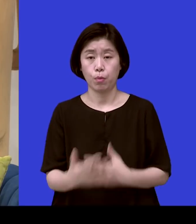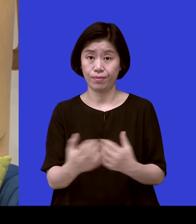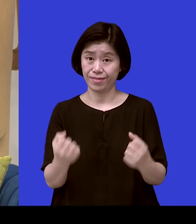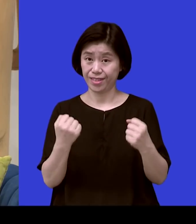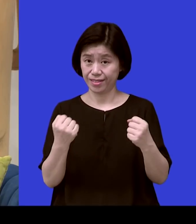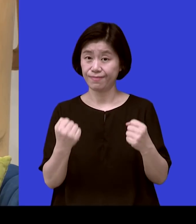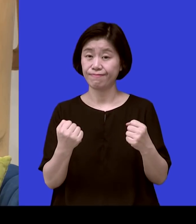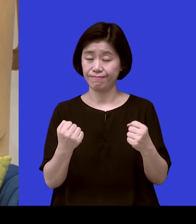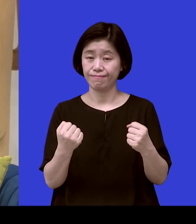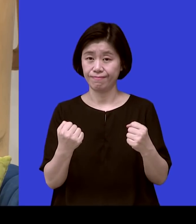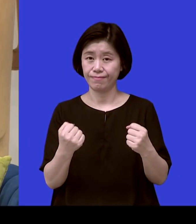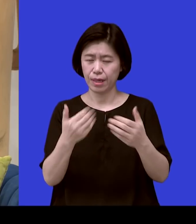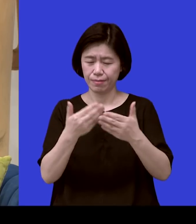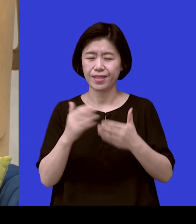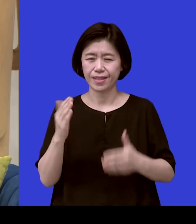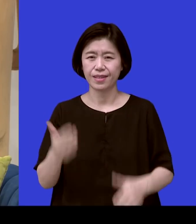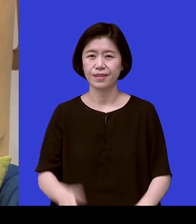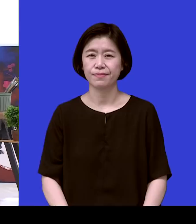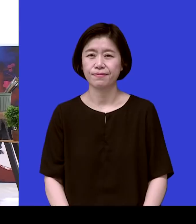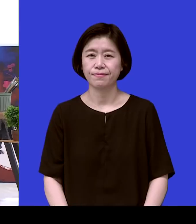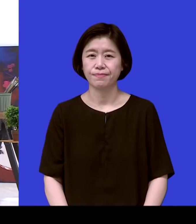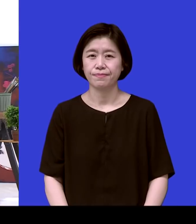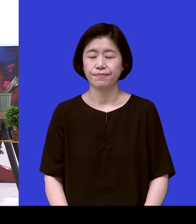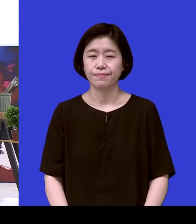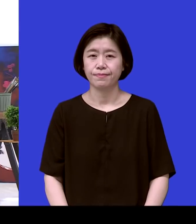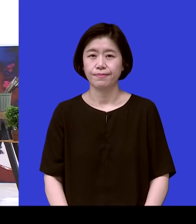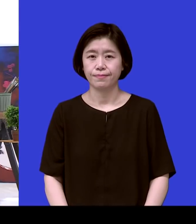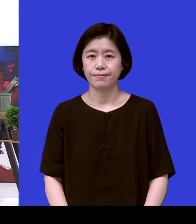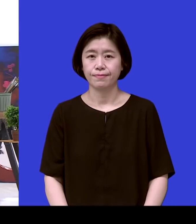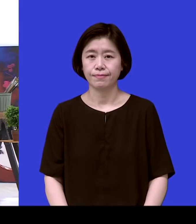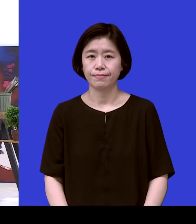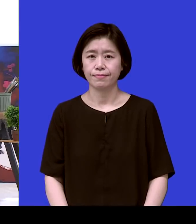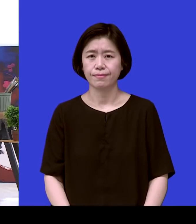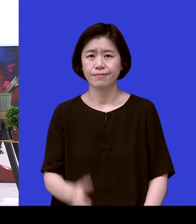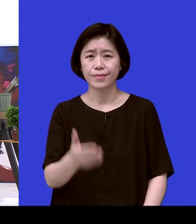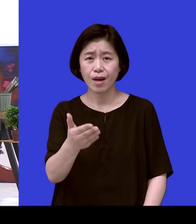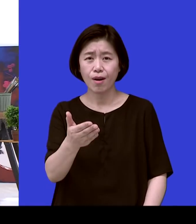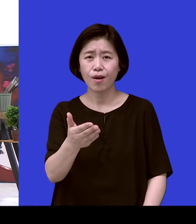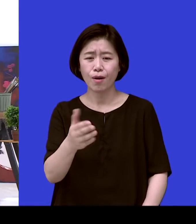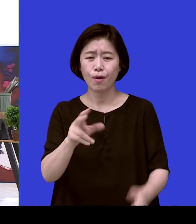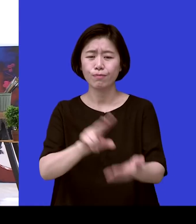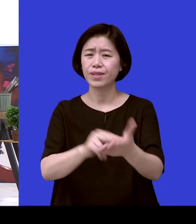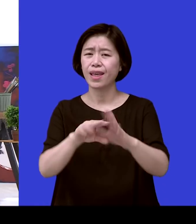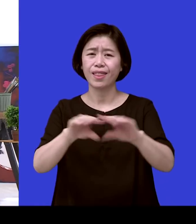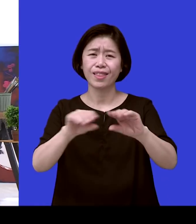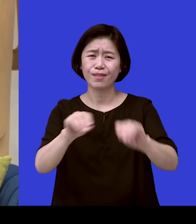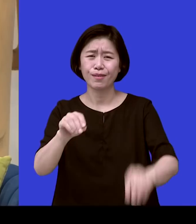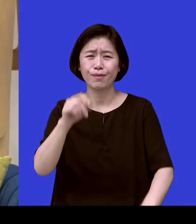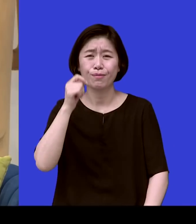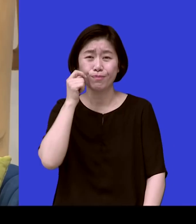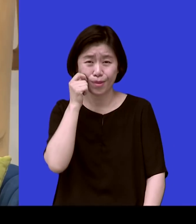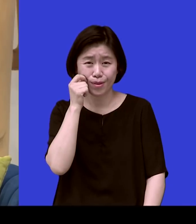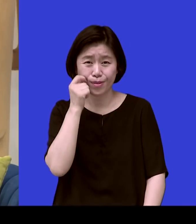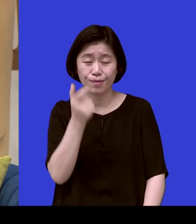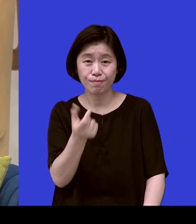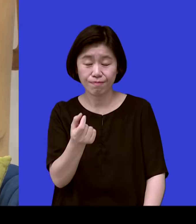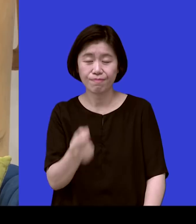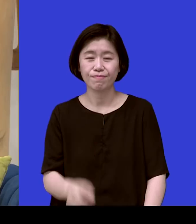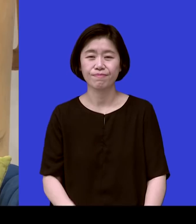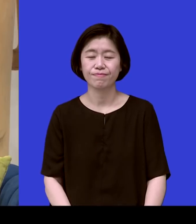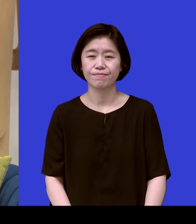건강하게 그래도 여기까지 온 것 같아요. 정작 본인의 머리는 깎지 못하면서 그죠? 네.